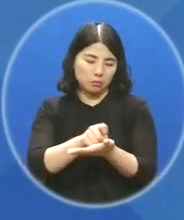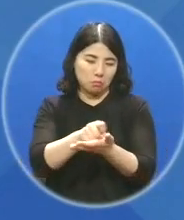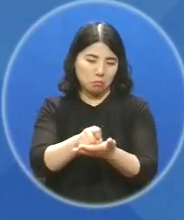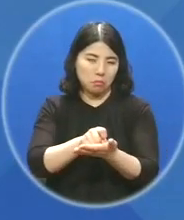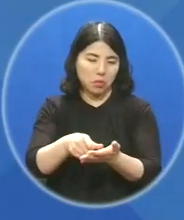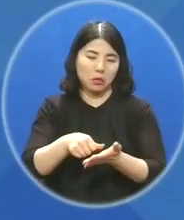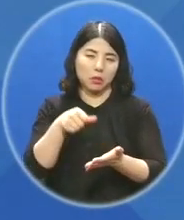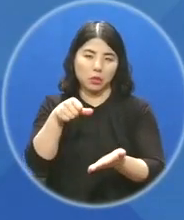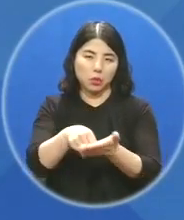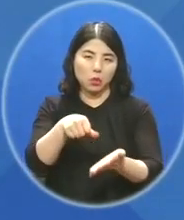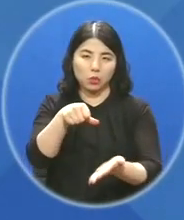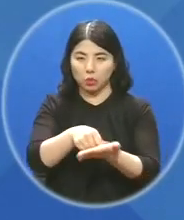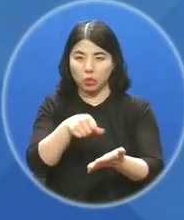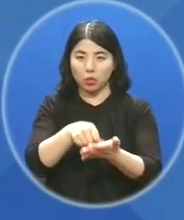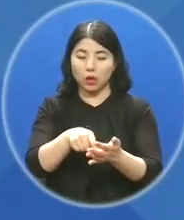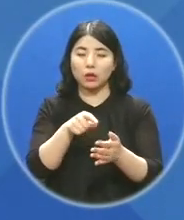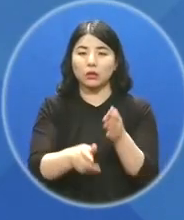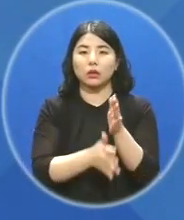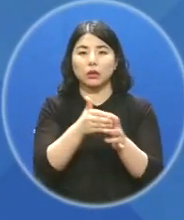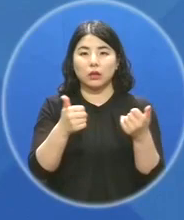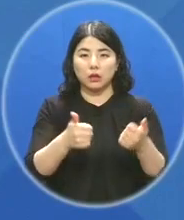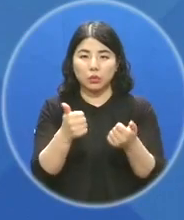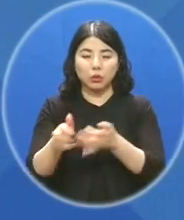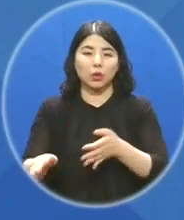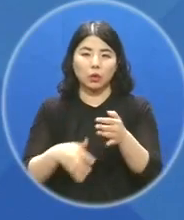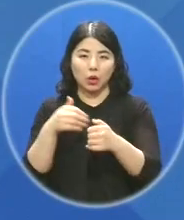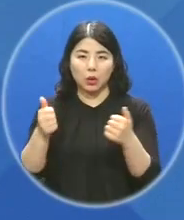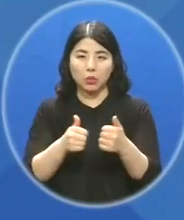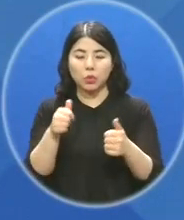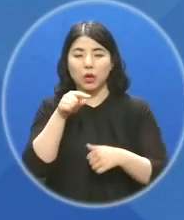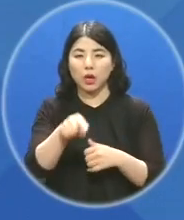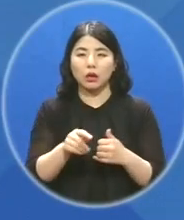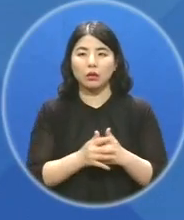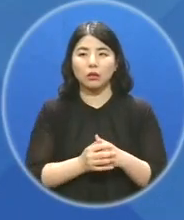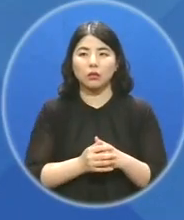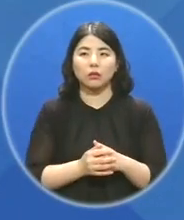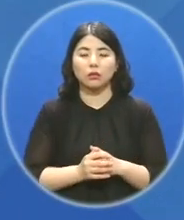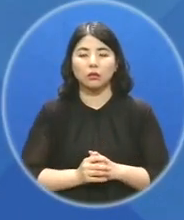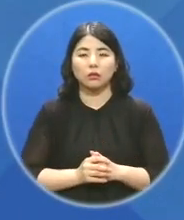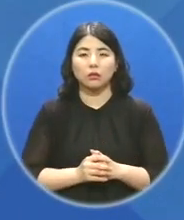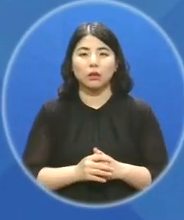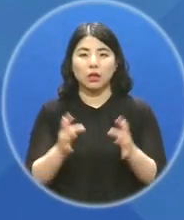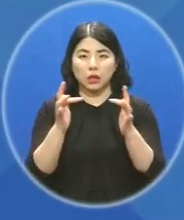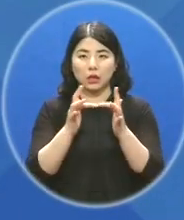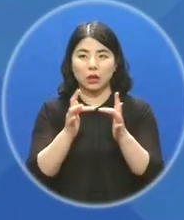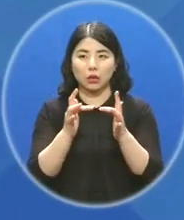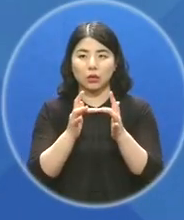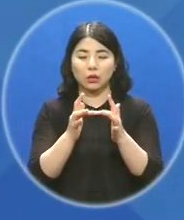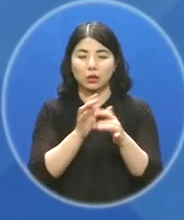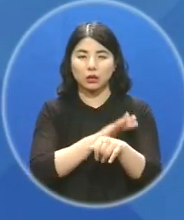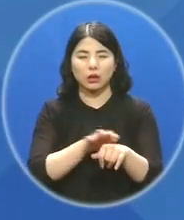서명이. 왜 이게 지방의회, 도의회, 시의회 이런 것들도 그런 온라인상에는 이제